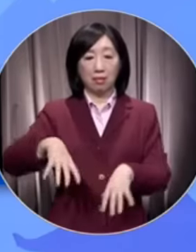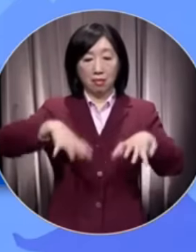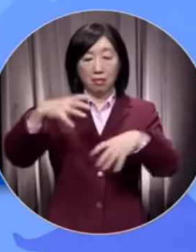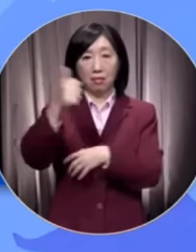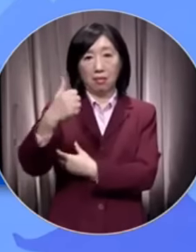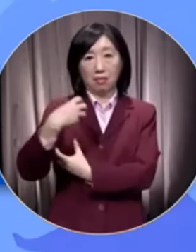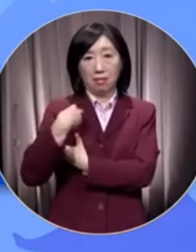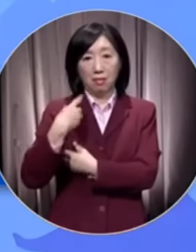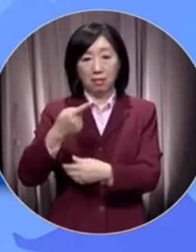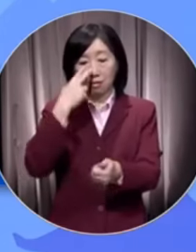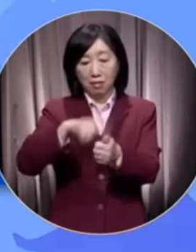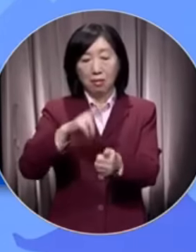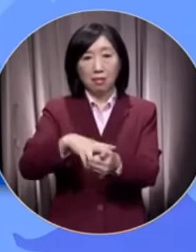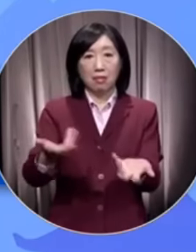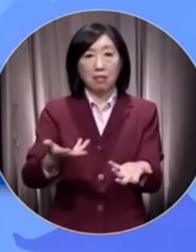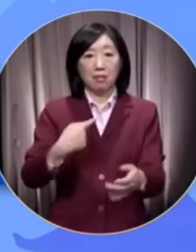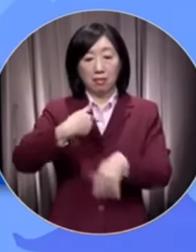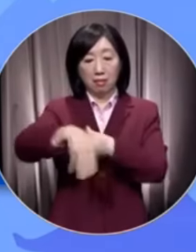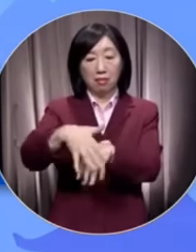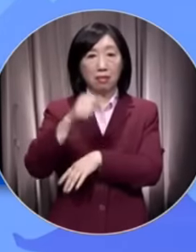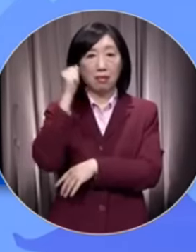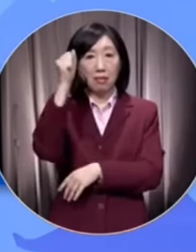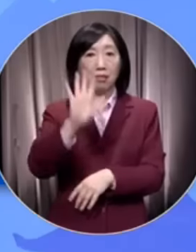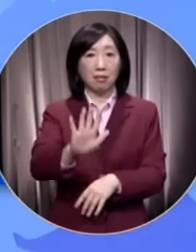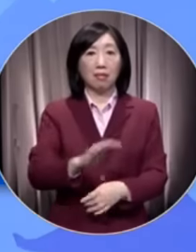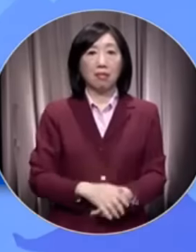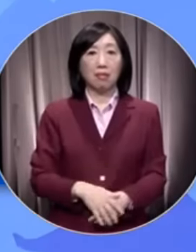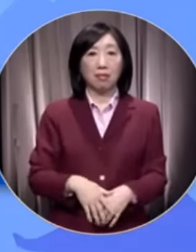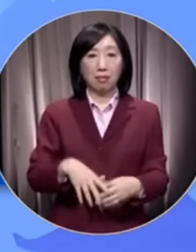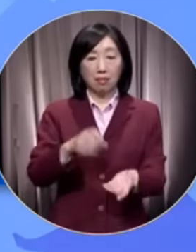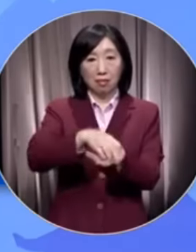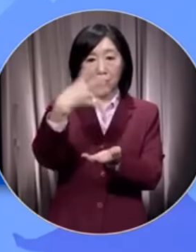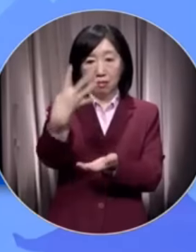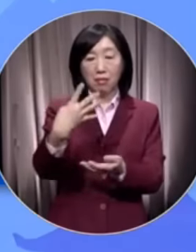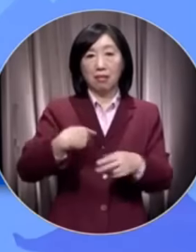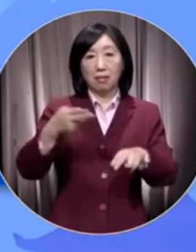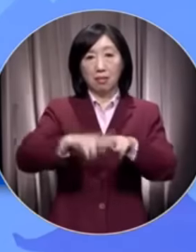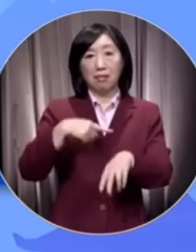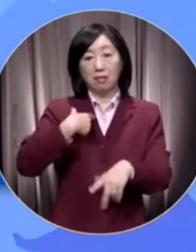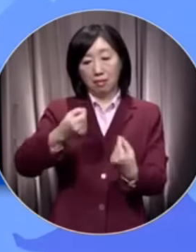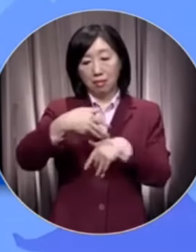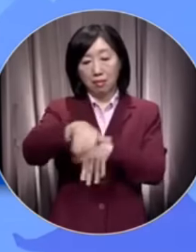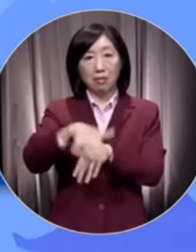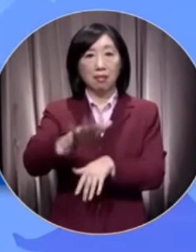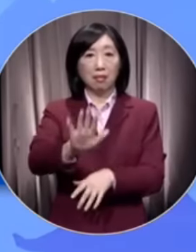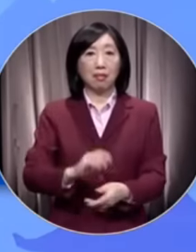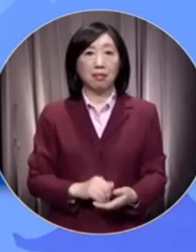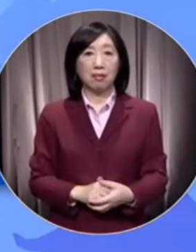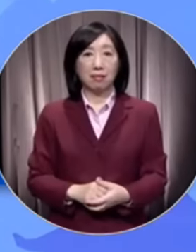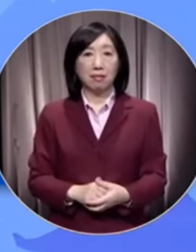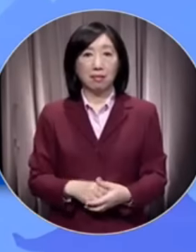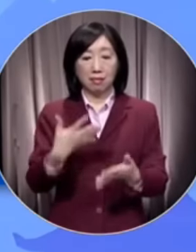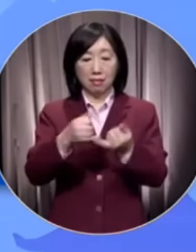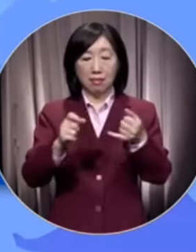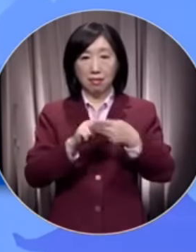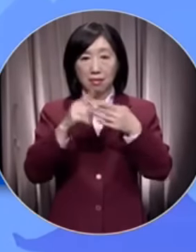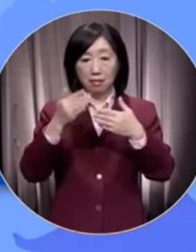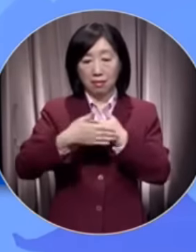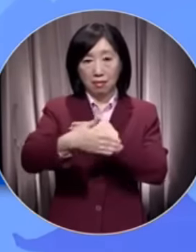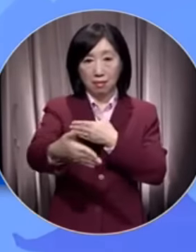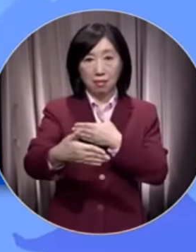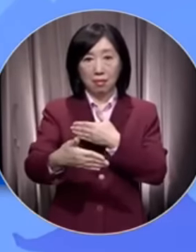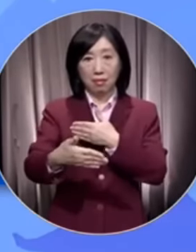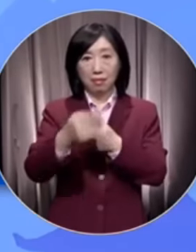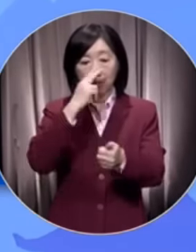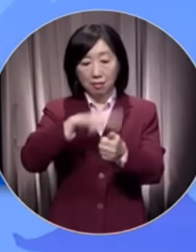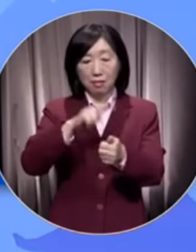欺负的时候我们走上街头，反核四的时候我们也走上街头，民主程序被践